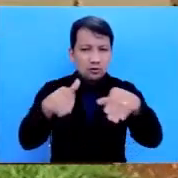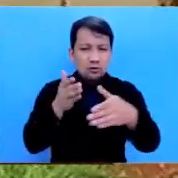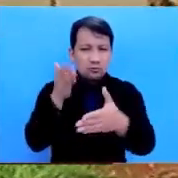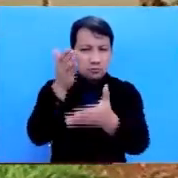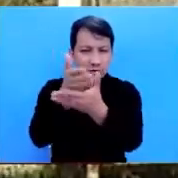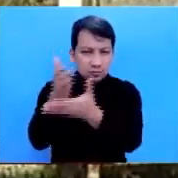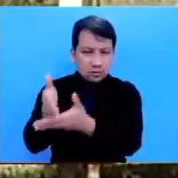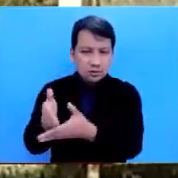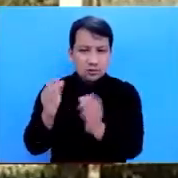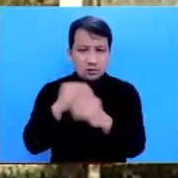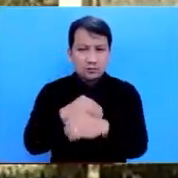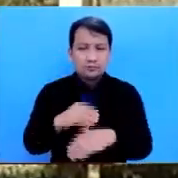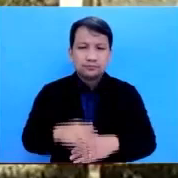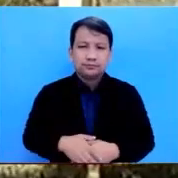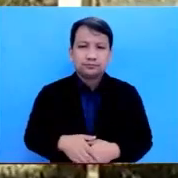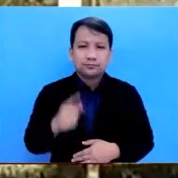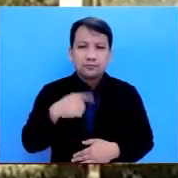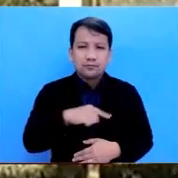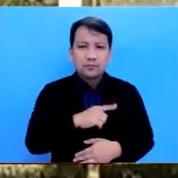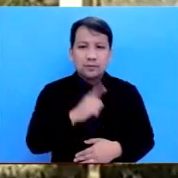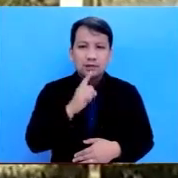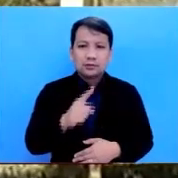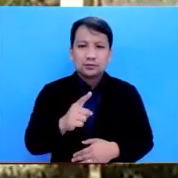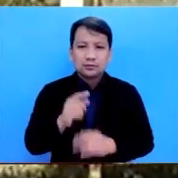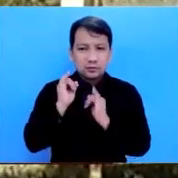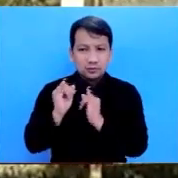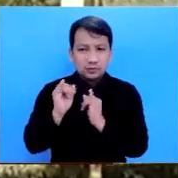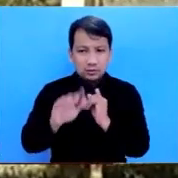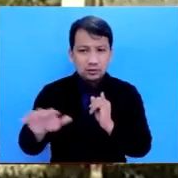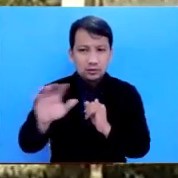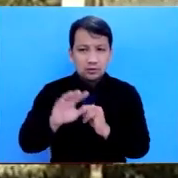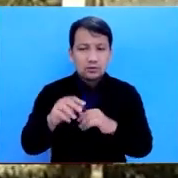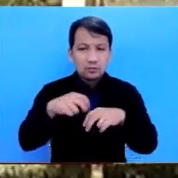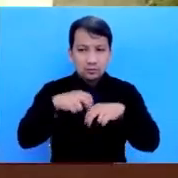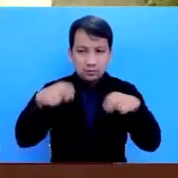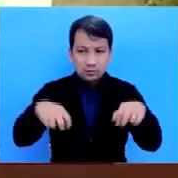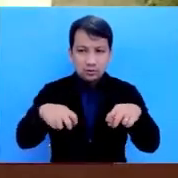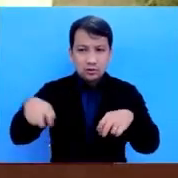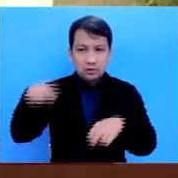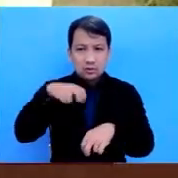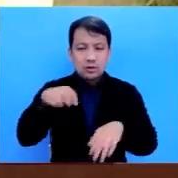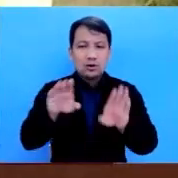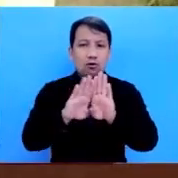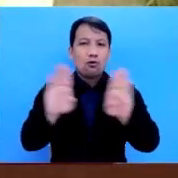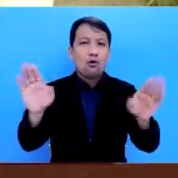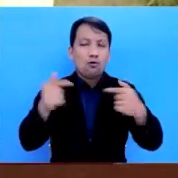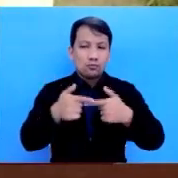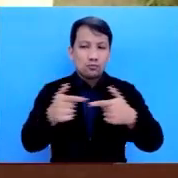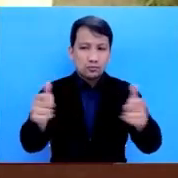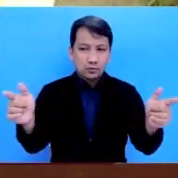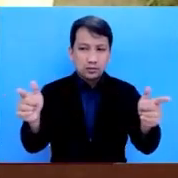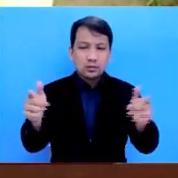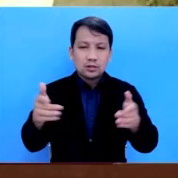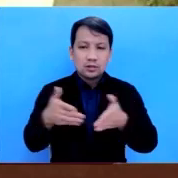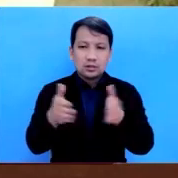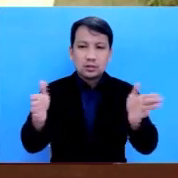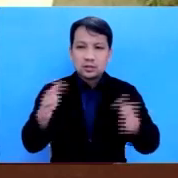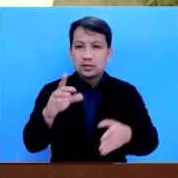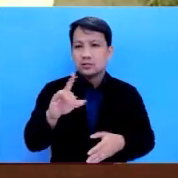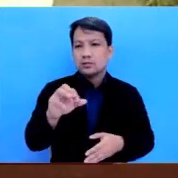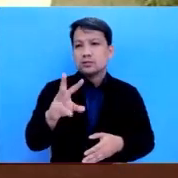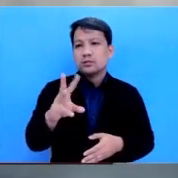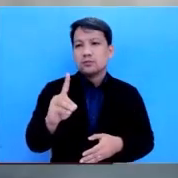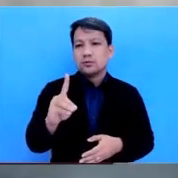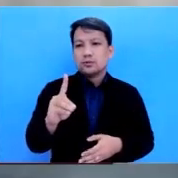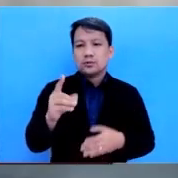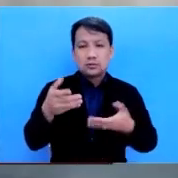opisina. Meron din ho akong magiging instruction na pag-upuho natin na buksan ang mga gates po ng DSWD at